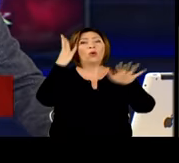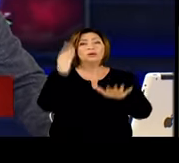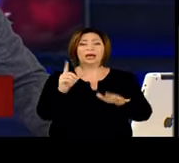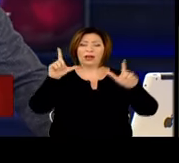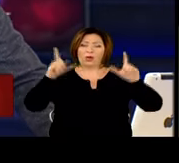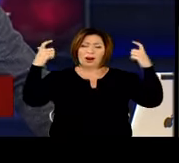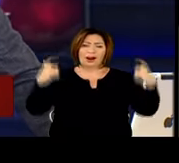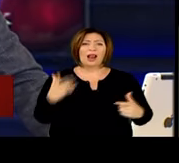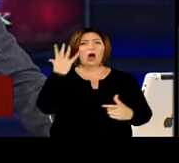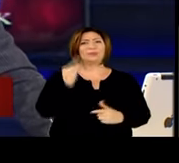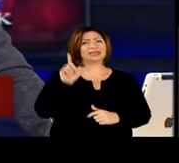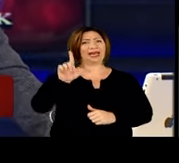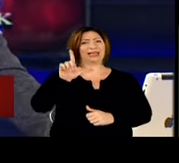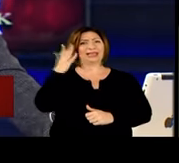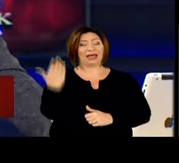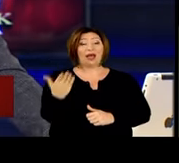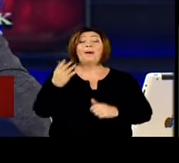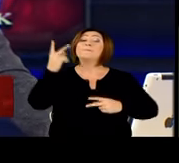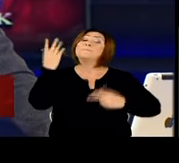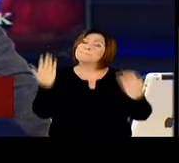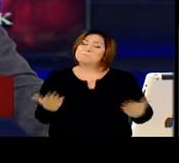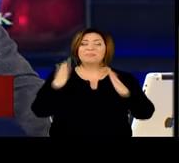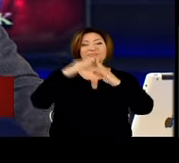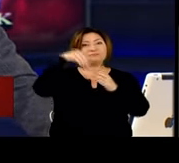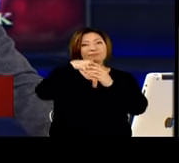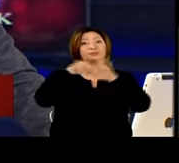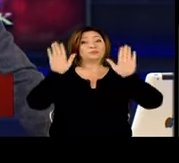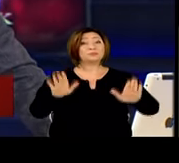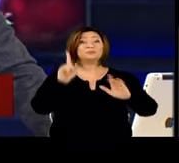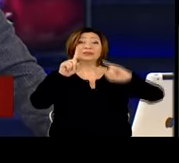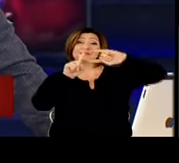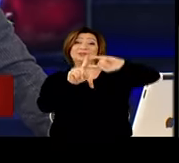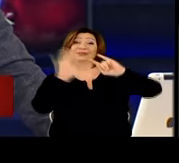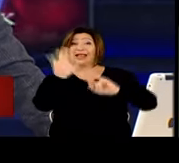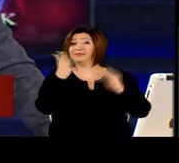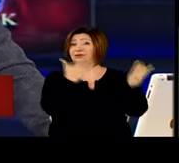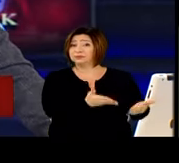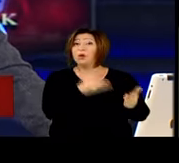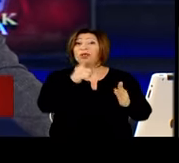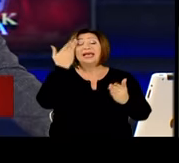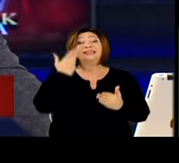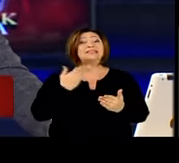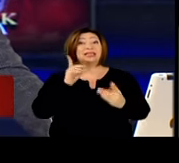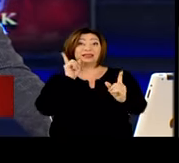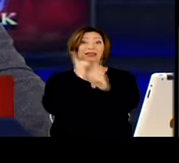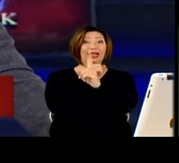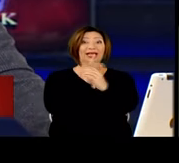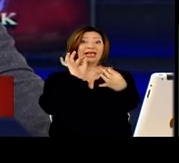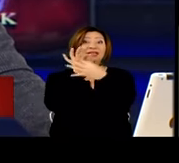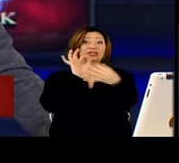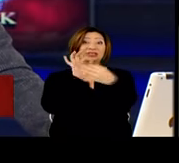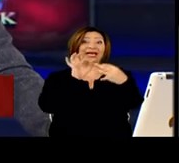lokal olması gerektiğine, madem evin içinde duran bir mobilya, o zaman izleyicisiyle direkt